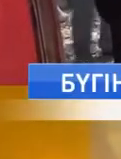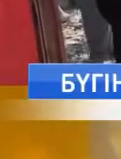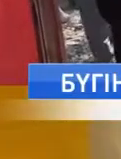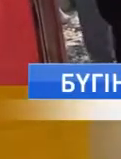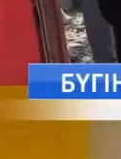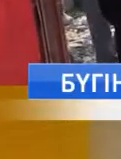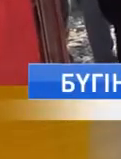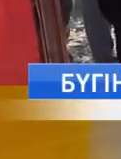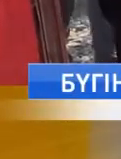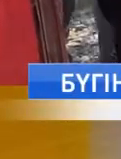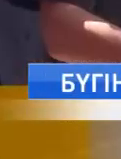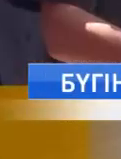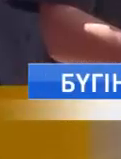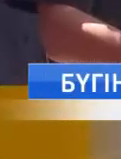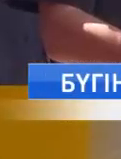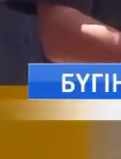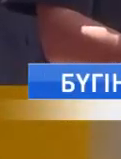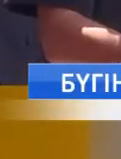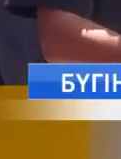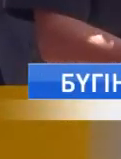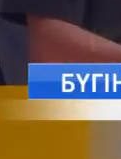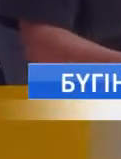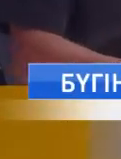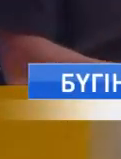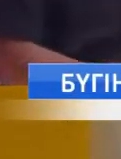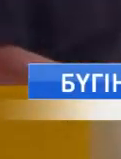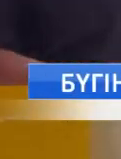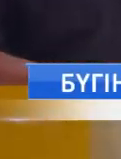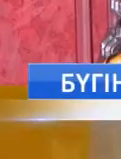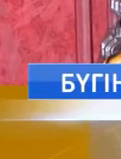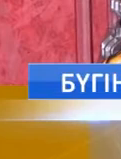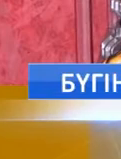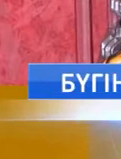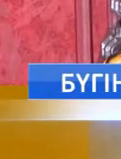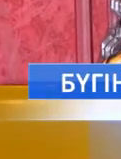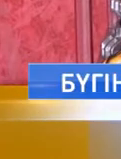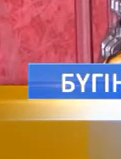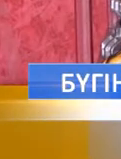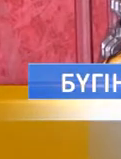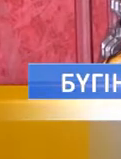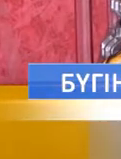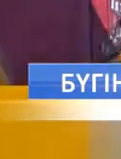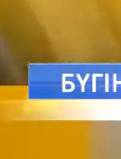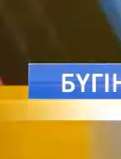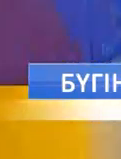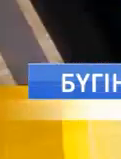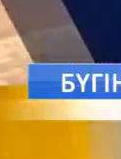Қауіпсіздік басты назарда. Ескелді ауданына қарасты Бақтыбай ауылында төтенше жағдайлар департаментінің өрт сөндіру бекеті ашылды.